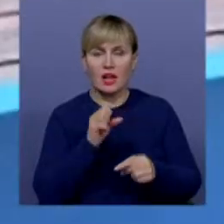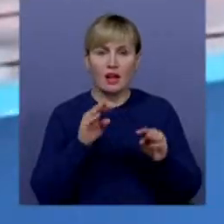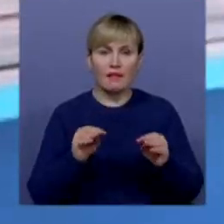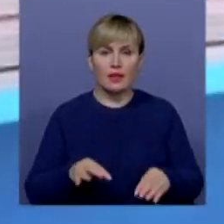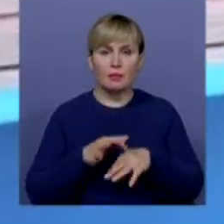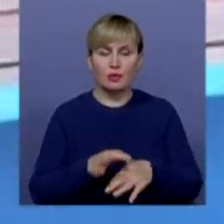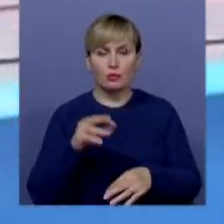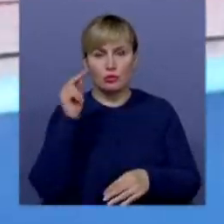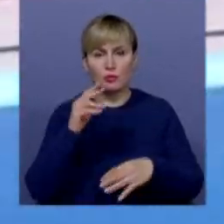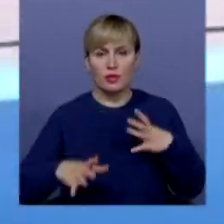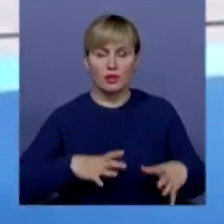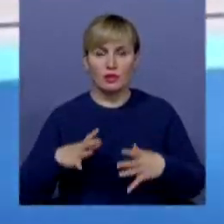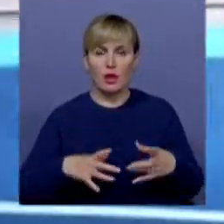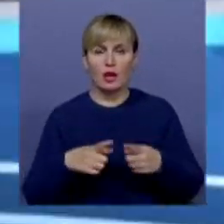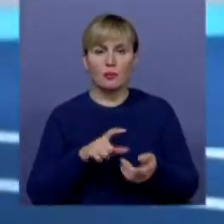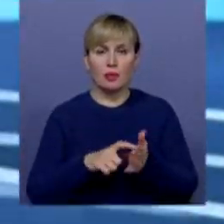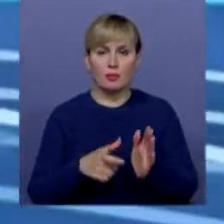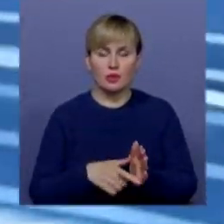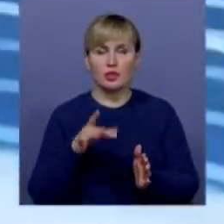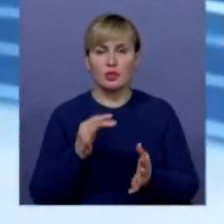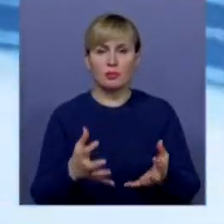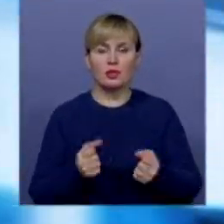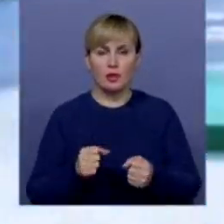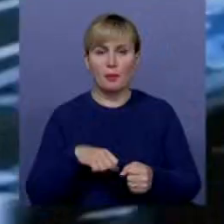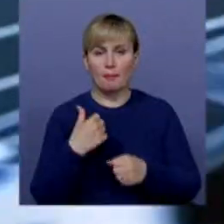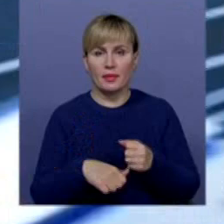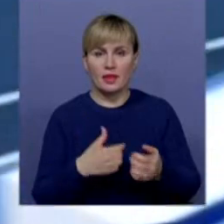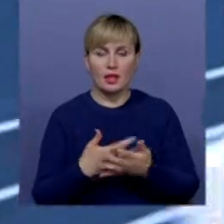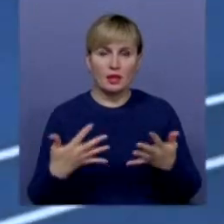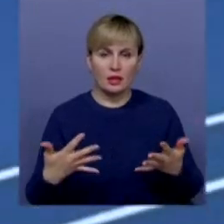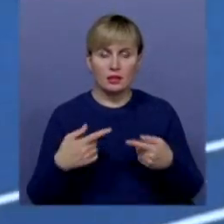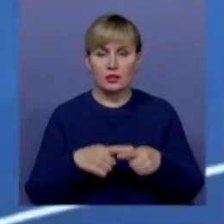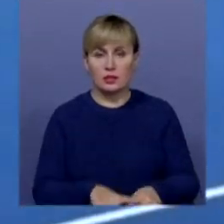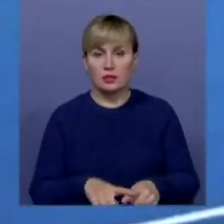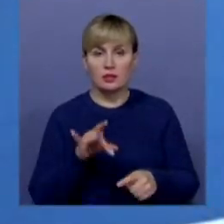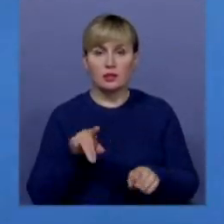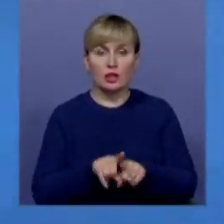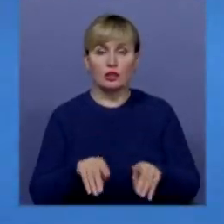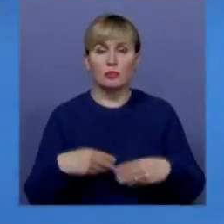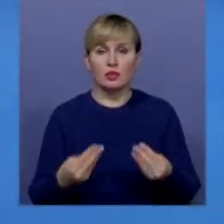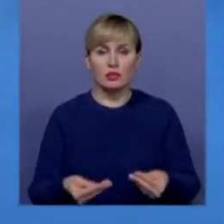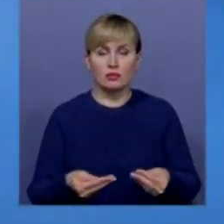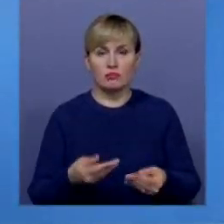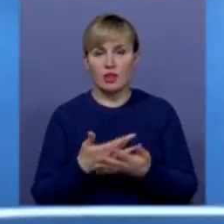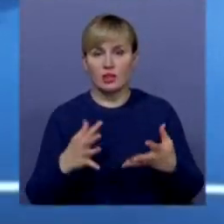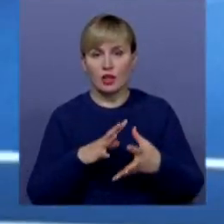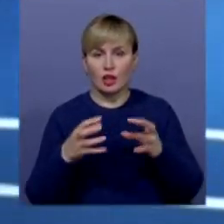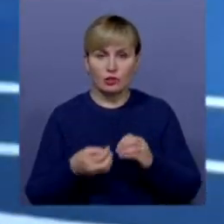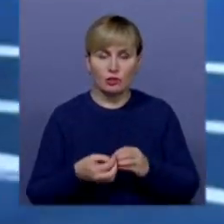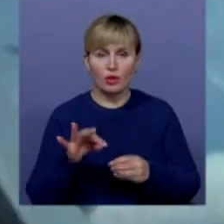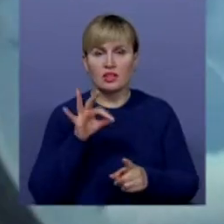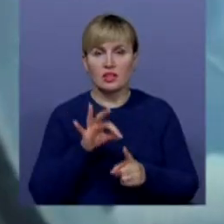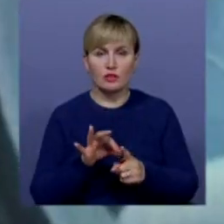проведение учебных тренировок, аренду помещений и приобретение материально-технической базы, а также предоставление подложных отчетов о